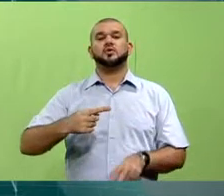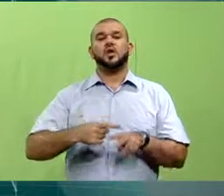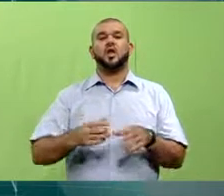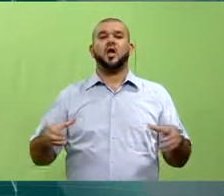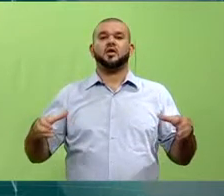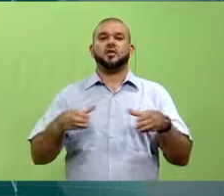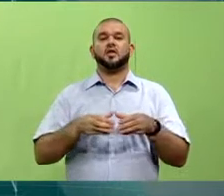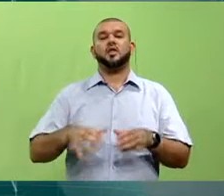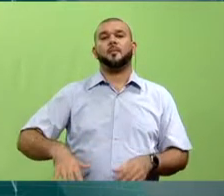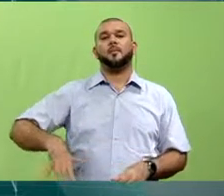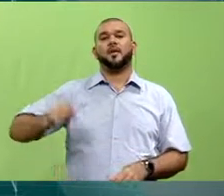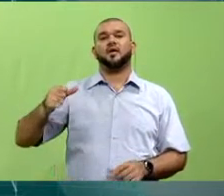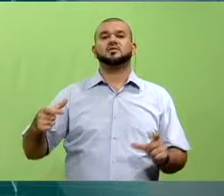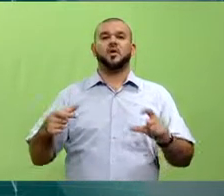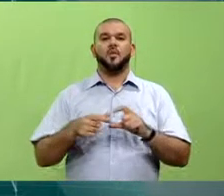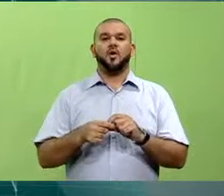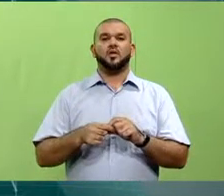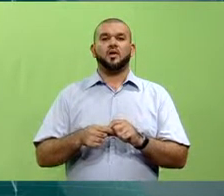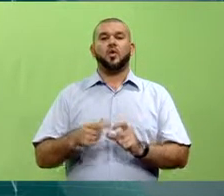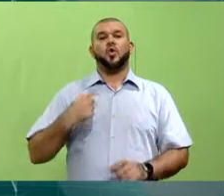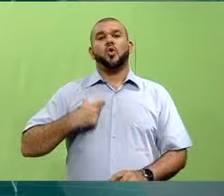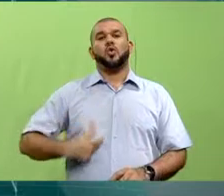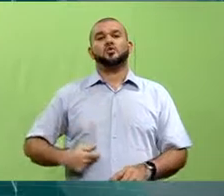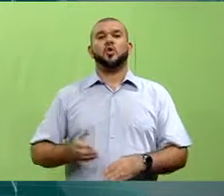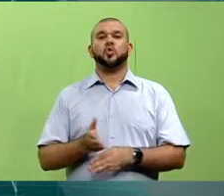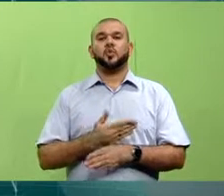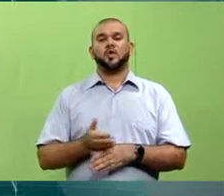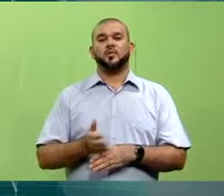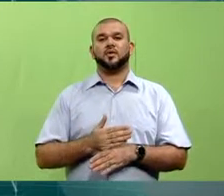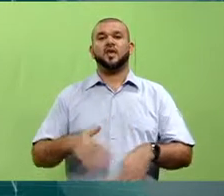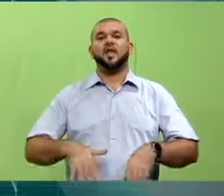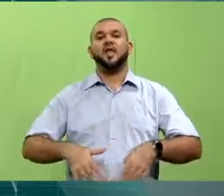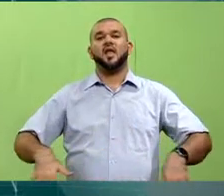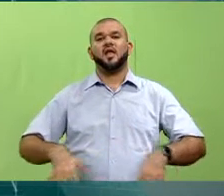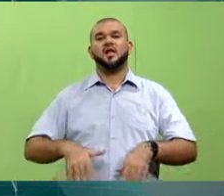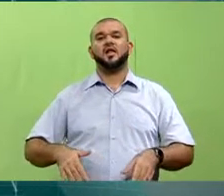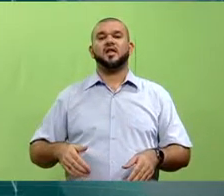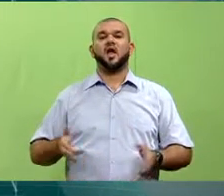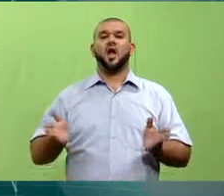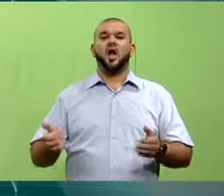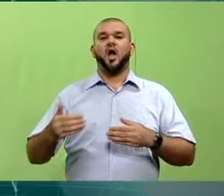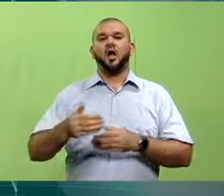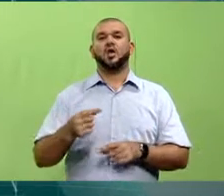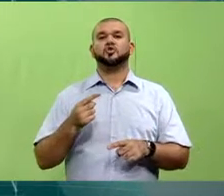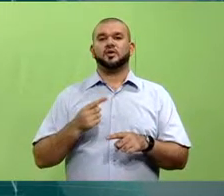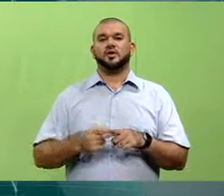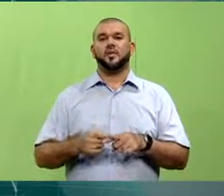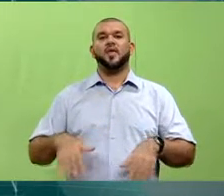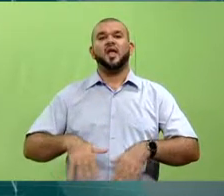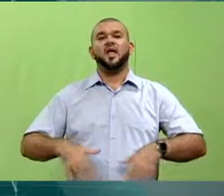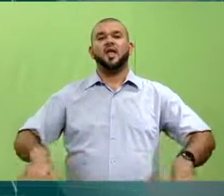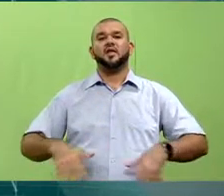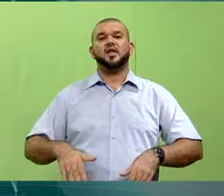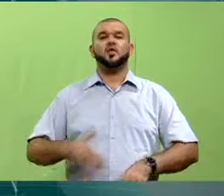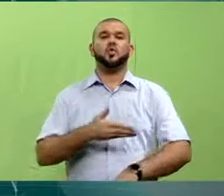Sosyal Aktiviteler Merkezi'ne bağlı özel donanımlı engelli aracı ile engelli yurttaşların